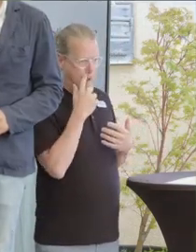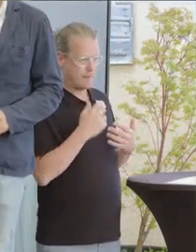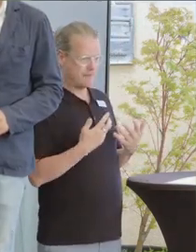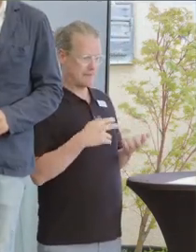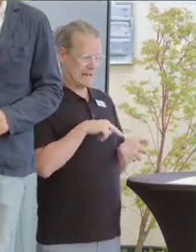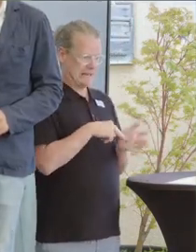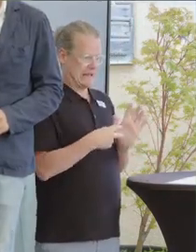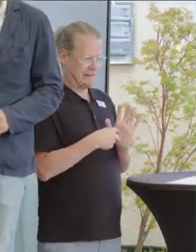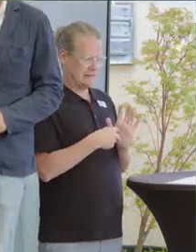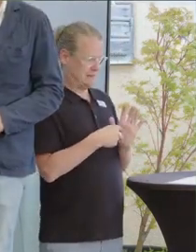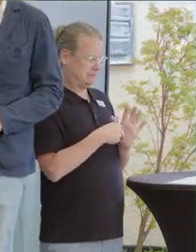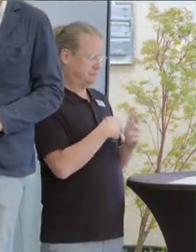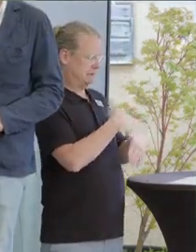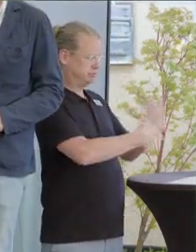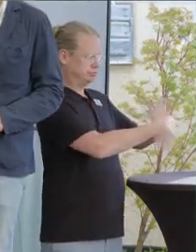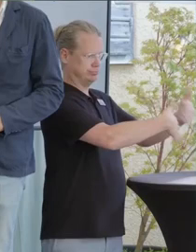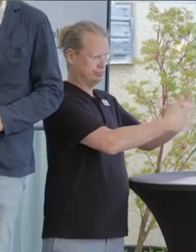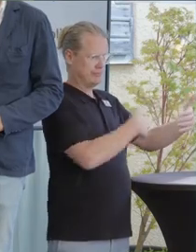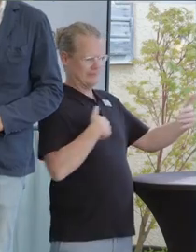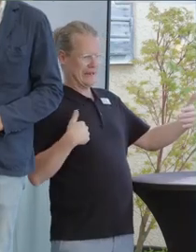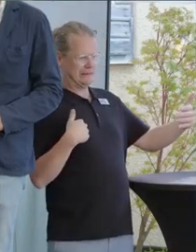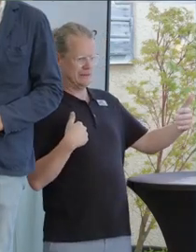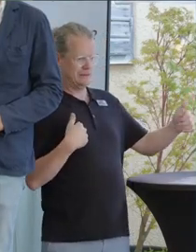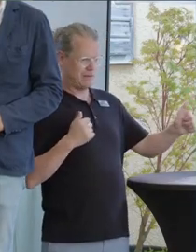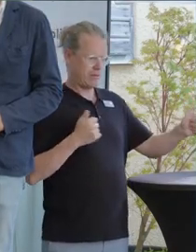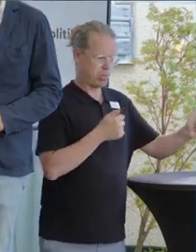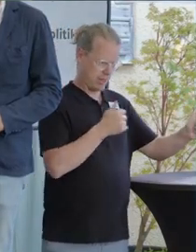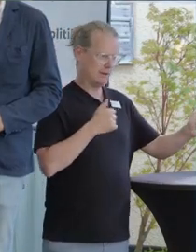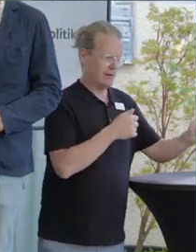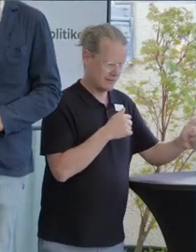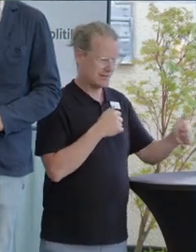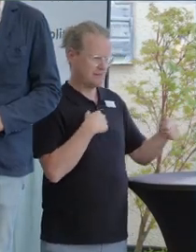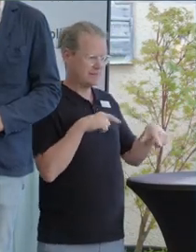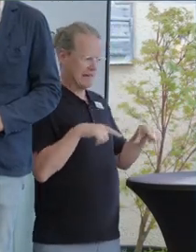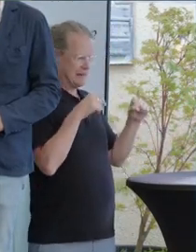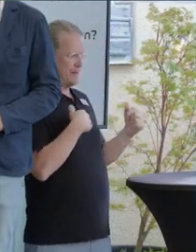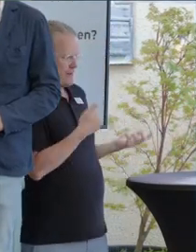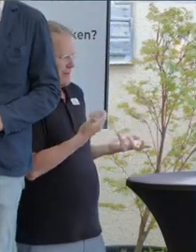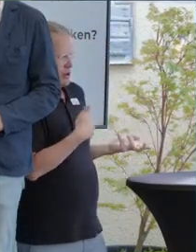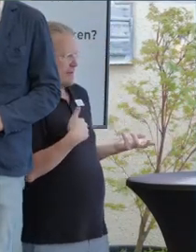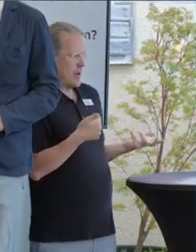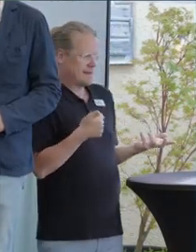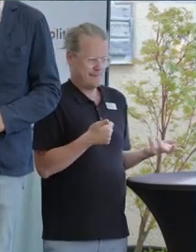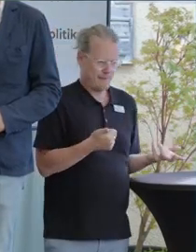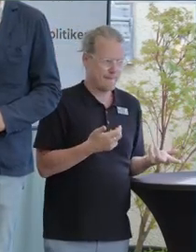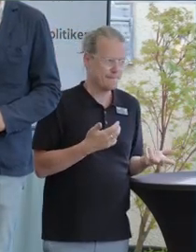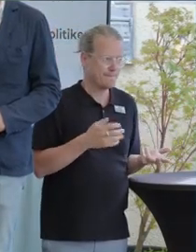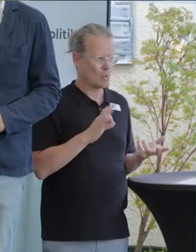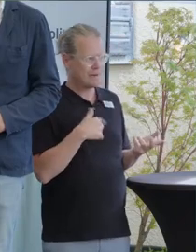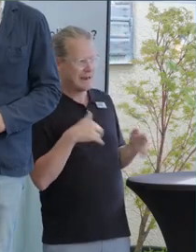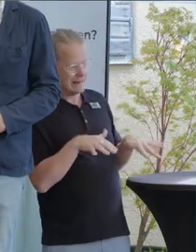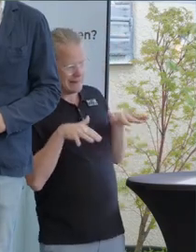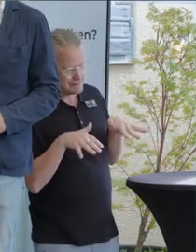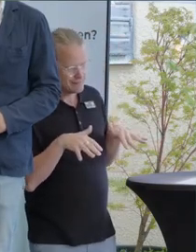identifiera gapen. Vi behöver identifiera vad vi behöver. Och sen så agera på det helt enkelt och se till att de